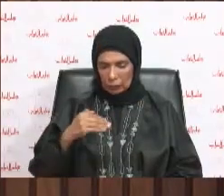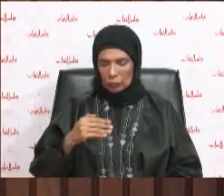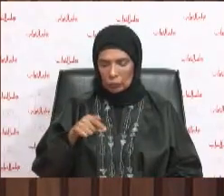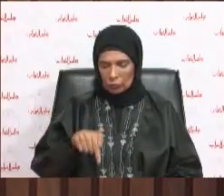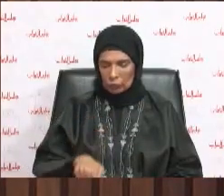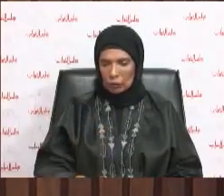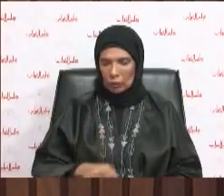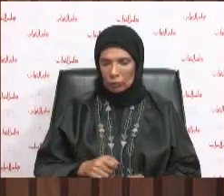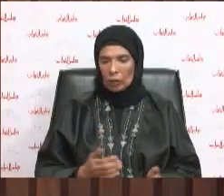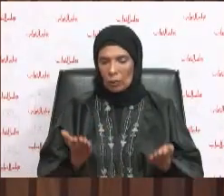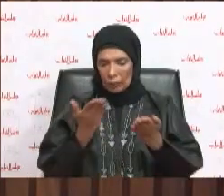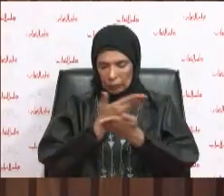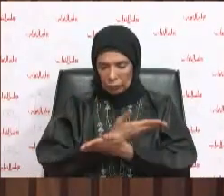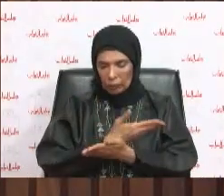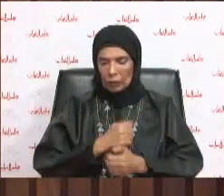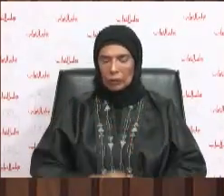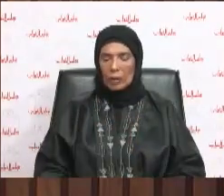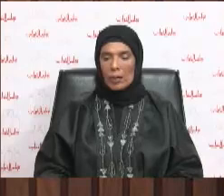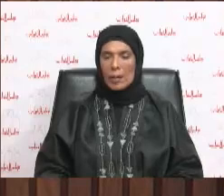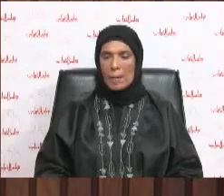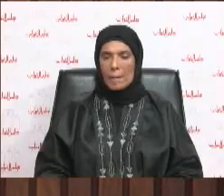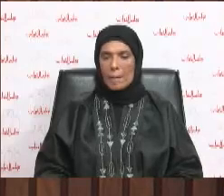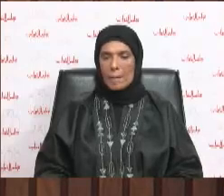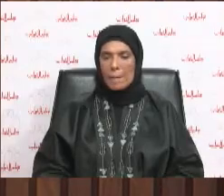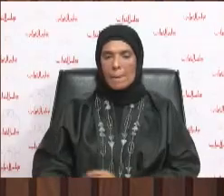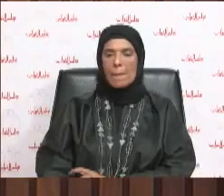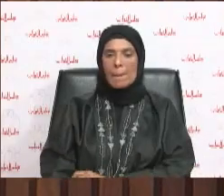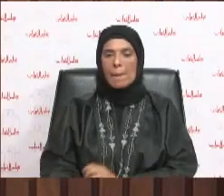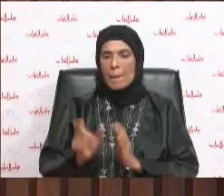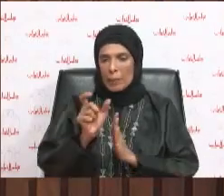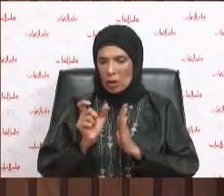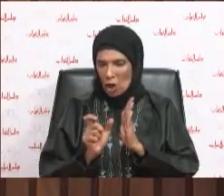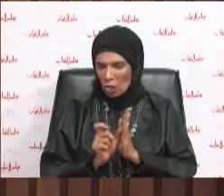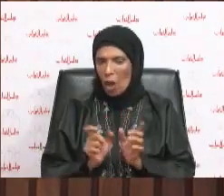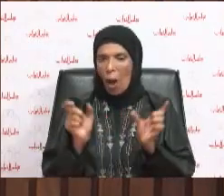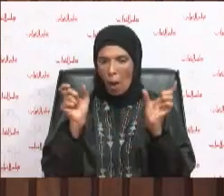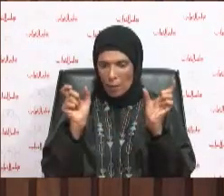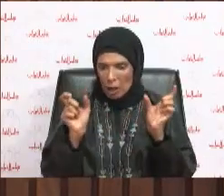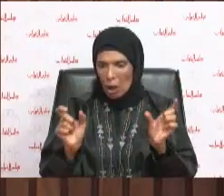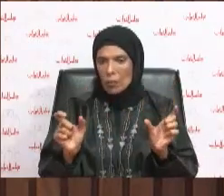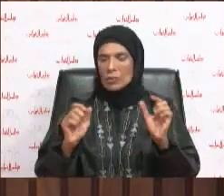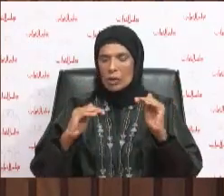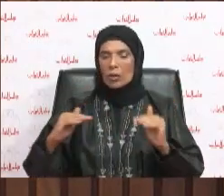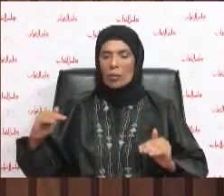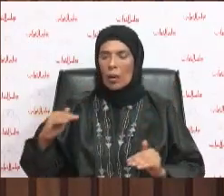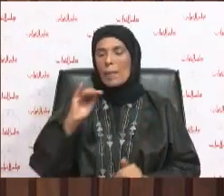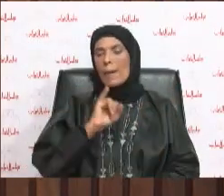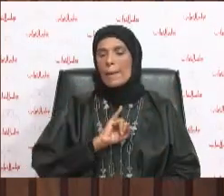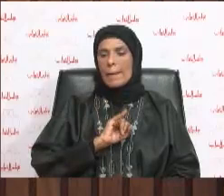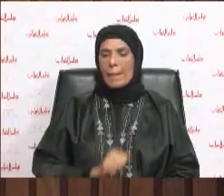معك في مثل هذا النوع من الاتفاقيات، أن أنت نظام السلامة ونظام الطيران المدني بشكل